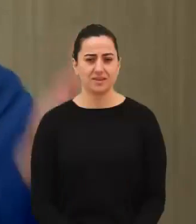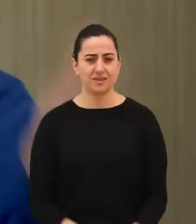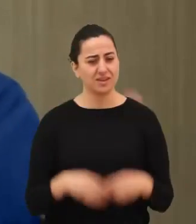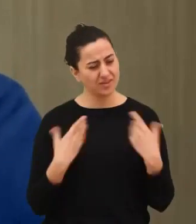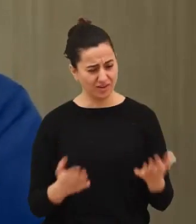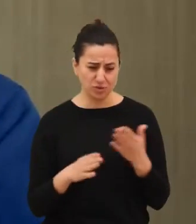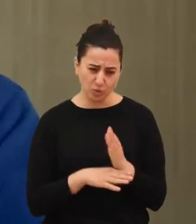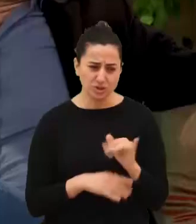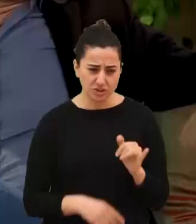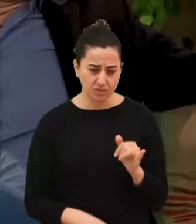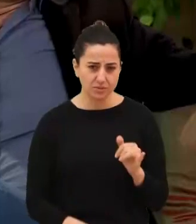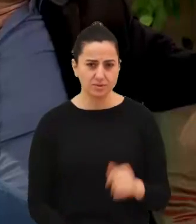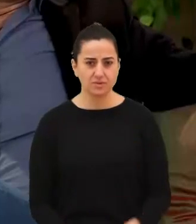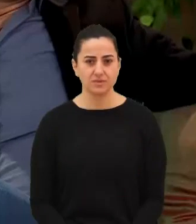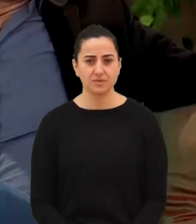Hakikaten şaka mı bu?